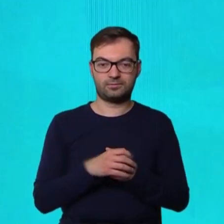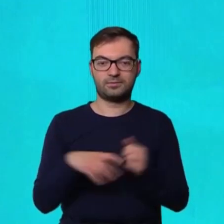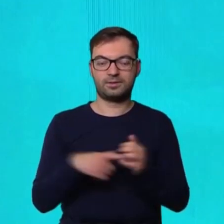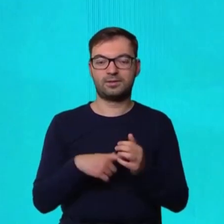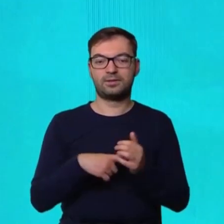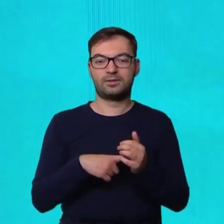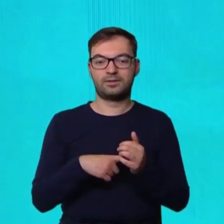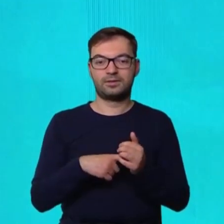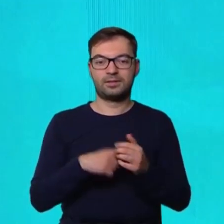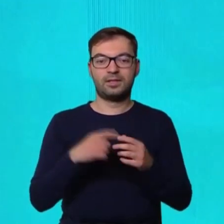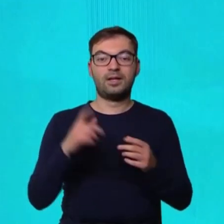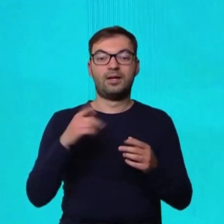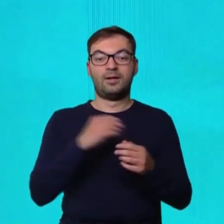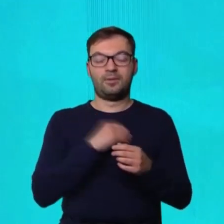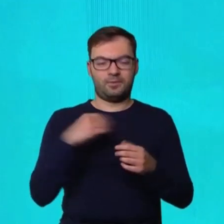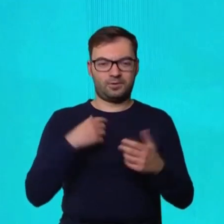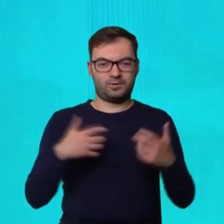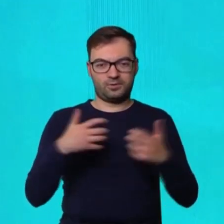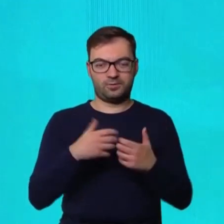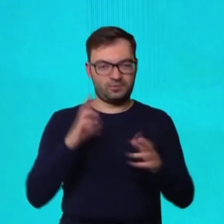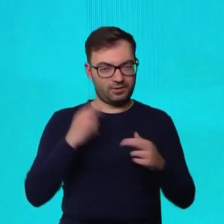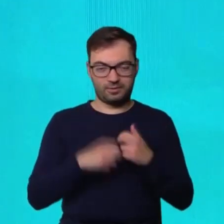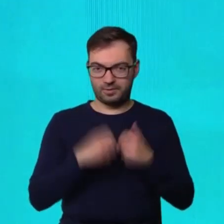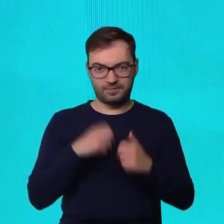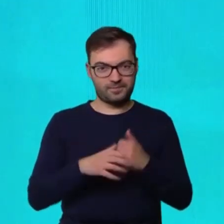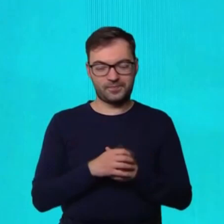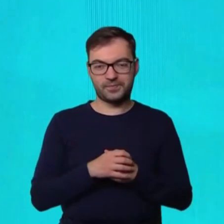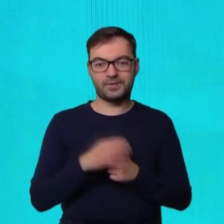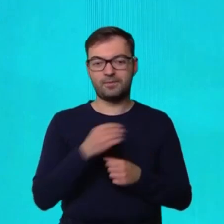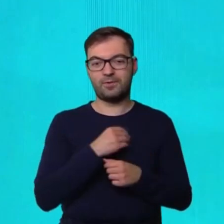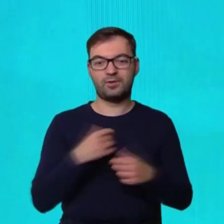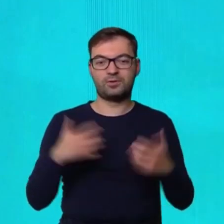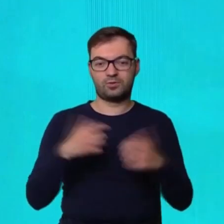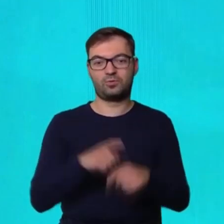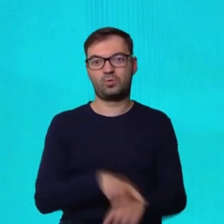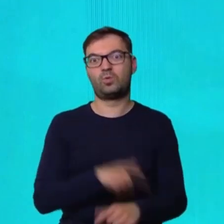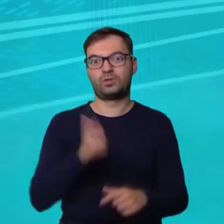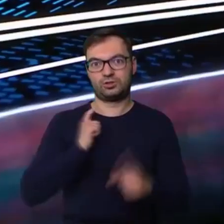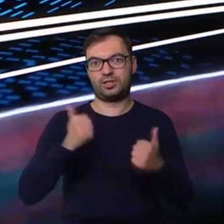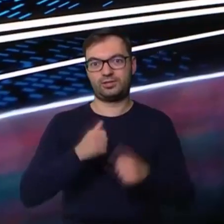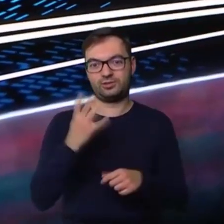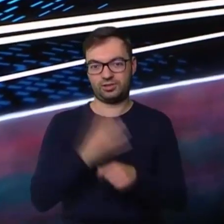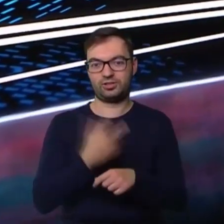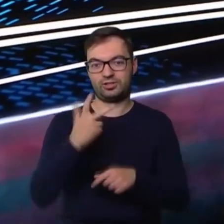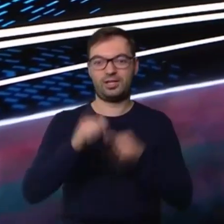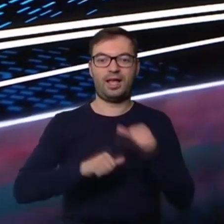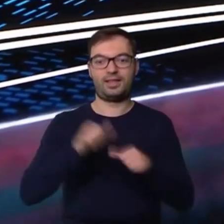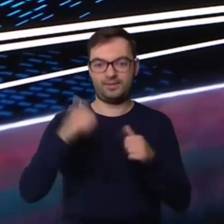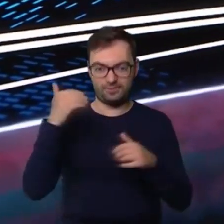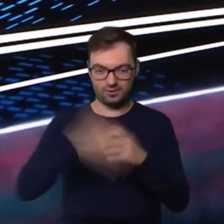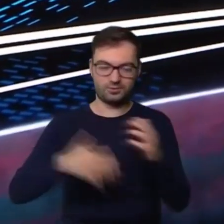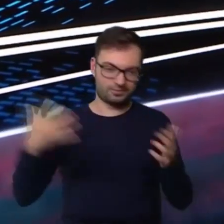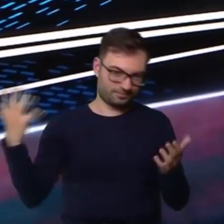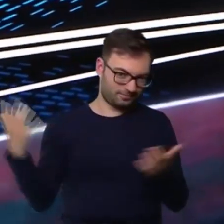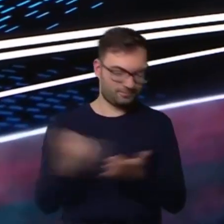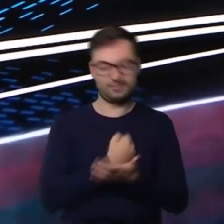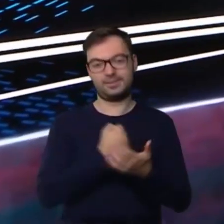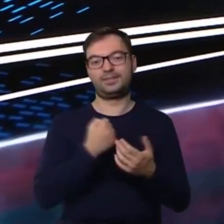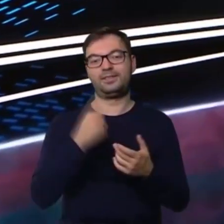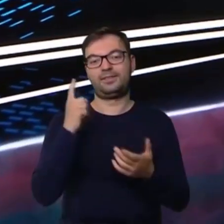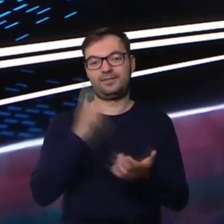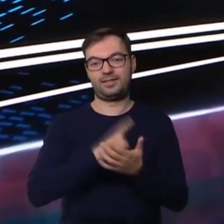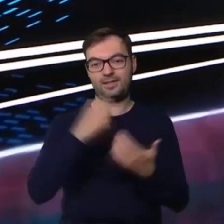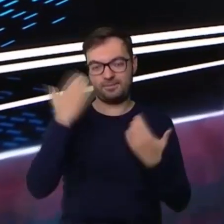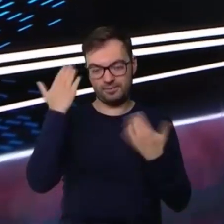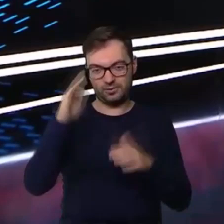złota jeszcze nie. No a polski klub, tak jak też na początku mówiłam, bardzo, bardzo długo czekał, bo te 43 lata na to, by znów świętować